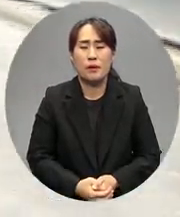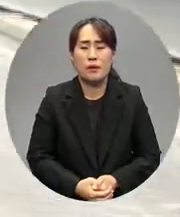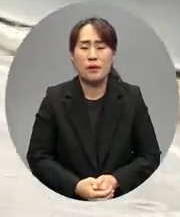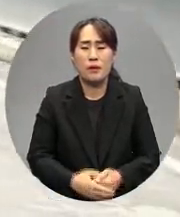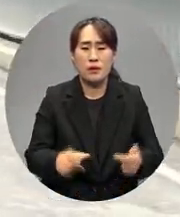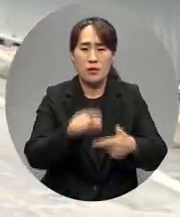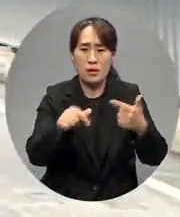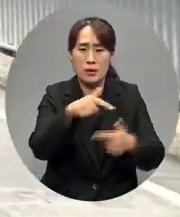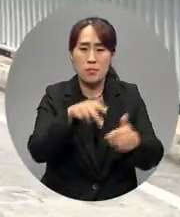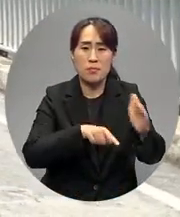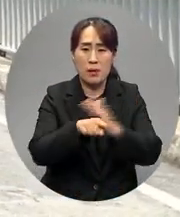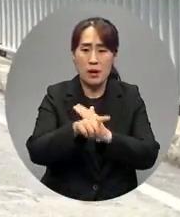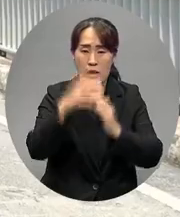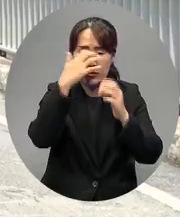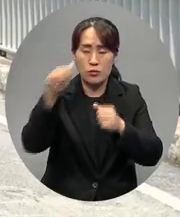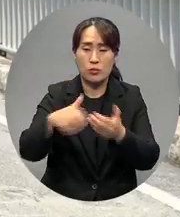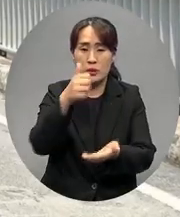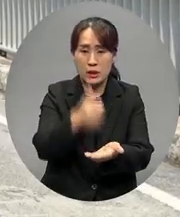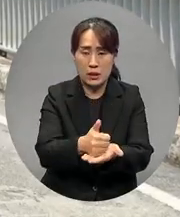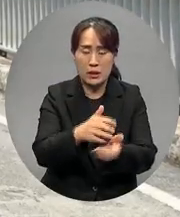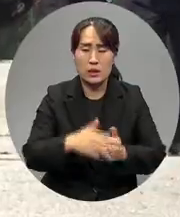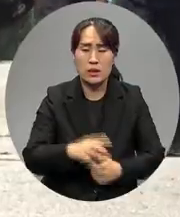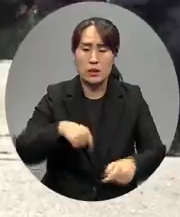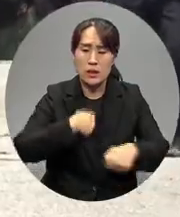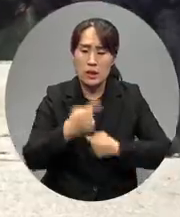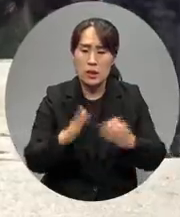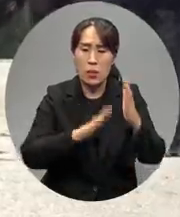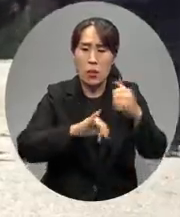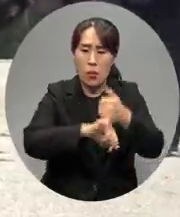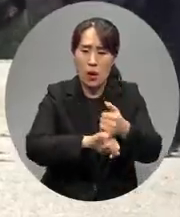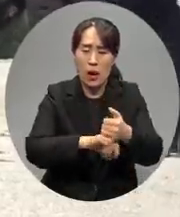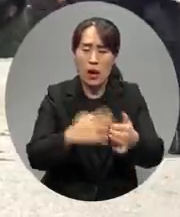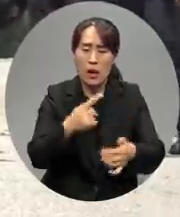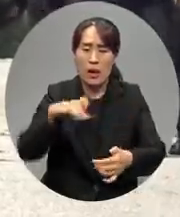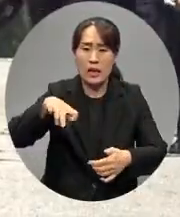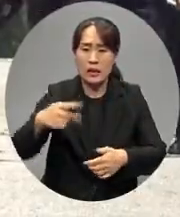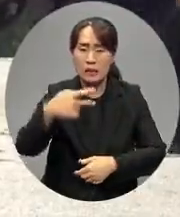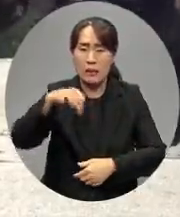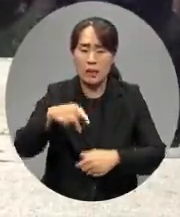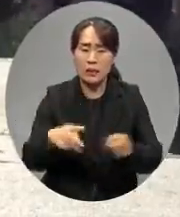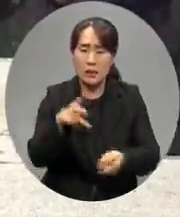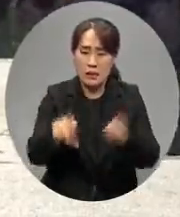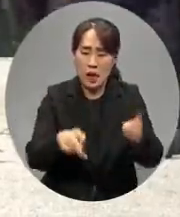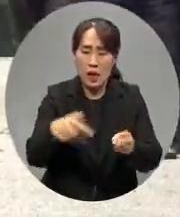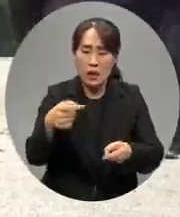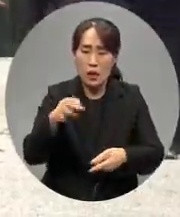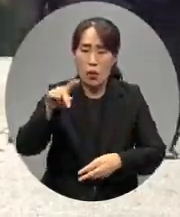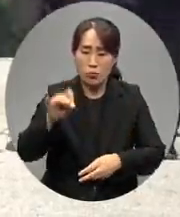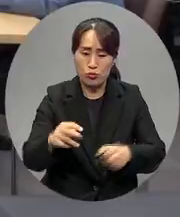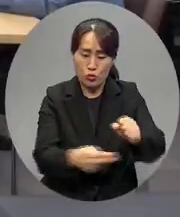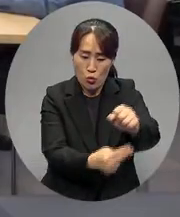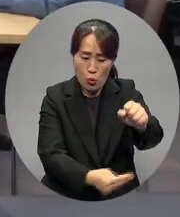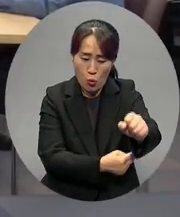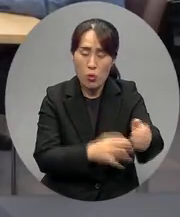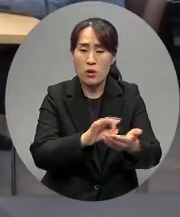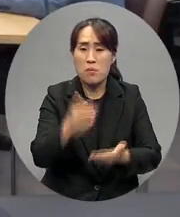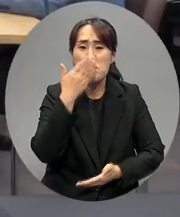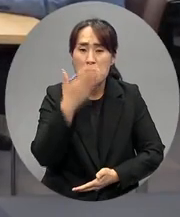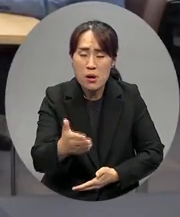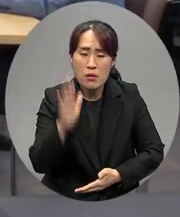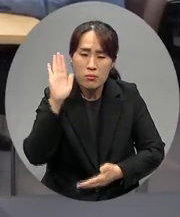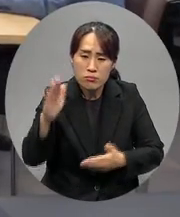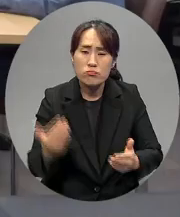지난달 제천을 방문한 김영환 충북지사는 자신의 공약인 레이크파크 사업의 중심에 청풍교가 있다면서